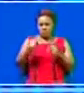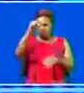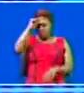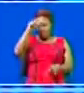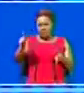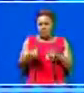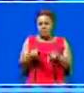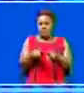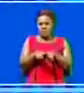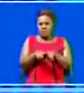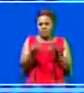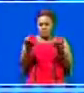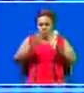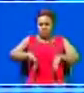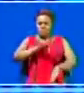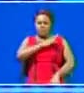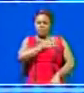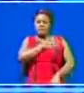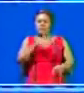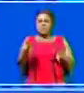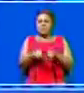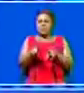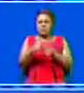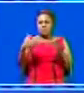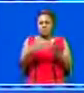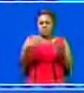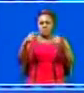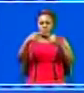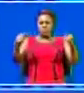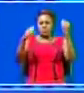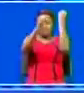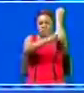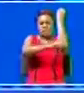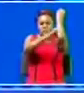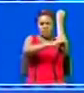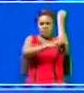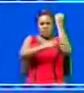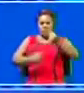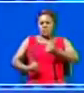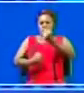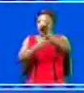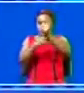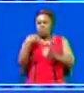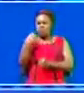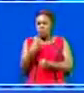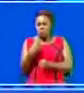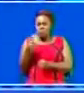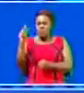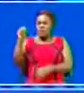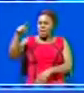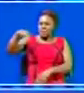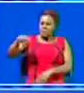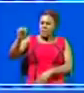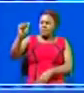Ameongeza kuwa kuvunja muungano wa NASA ni sawa na kutokomeza chama cha upinzani nchini. Kauli hii iliungwa mkono na mbunge wa Sabate Alfred